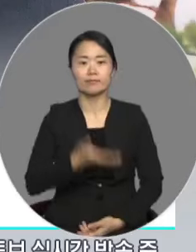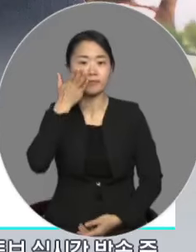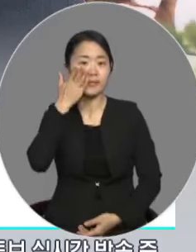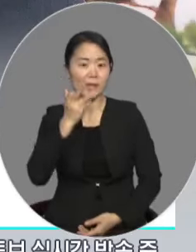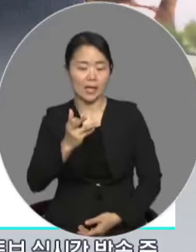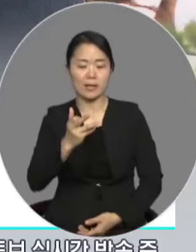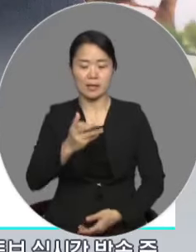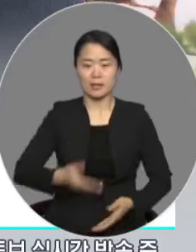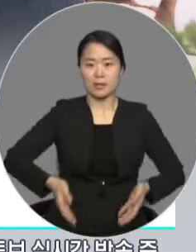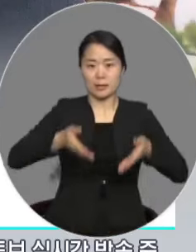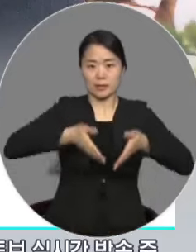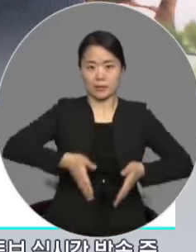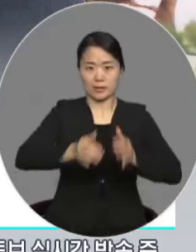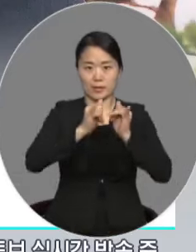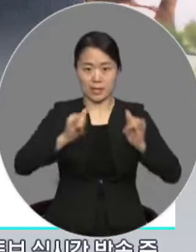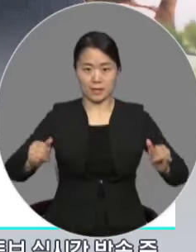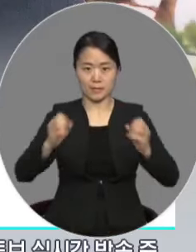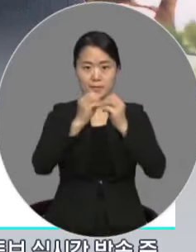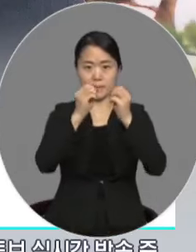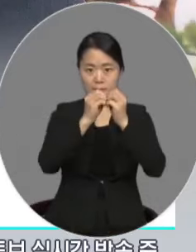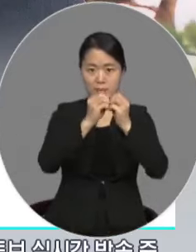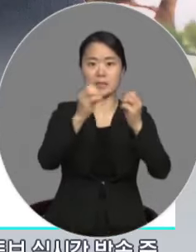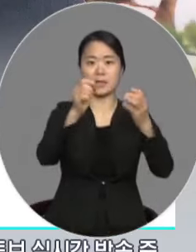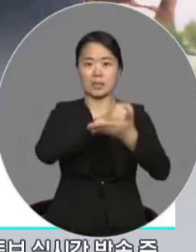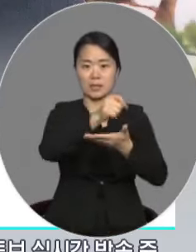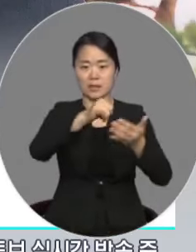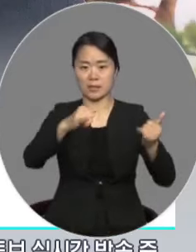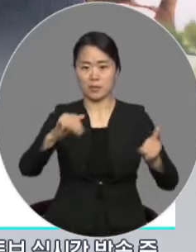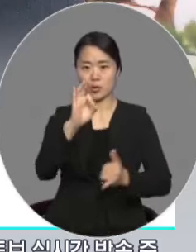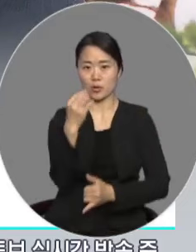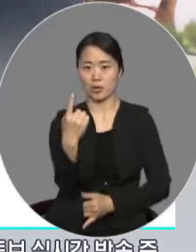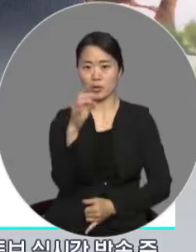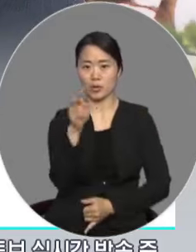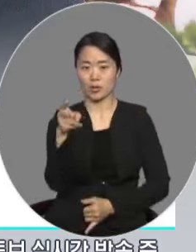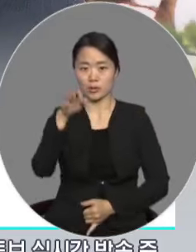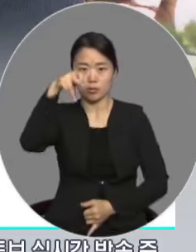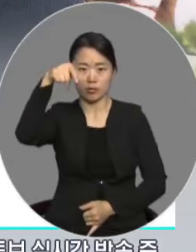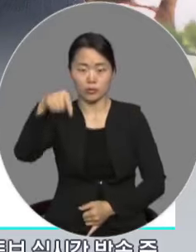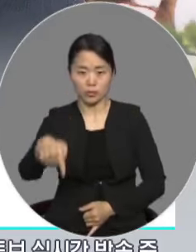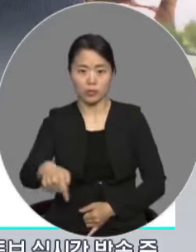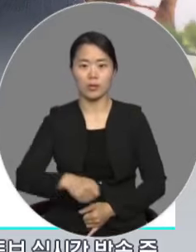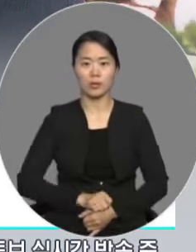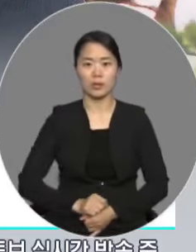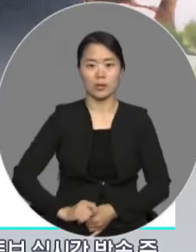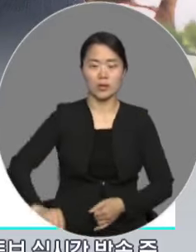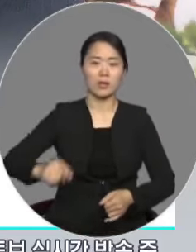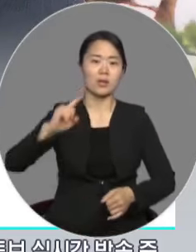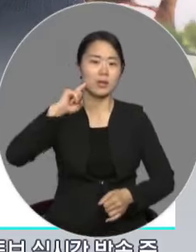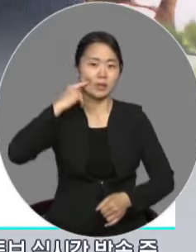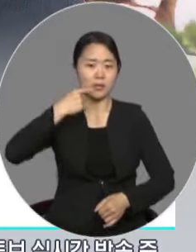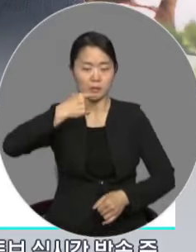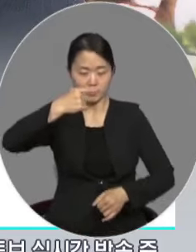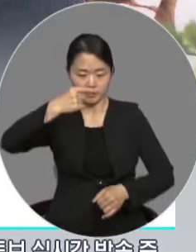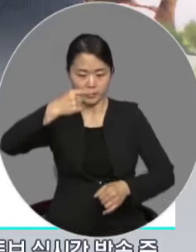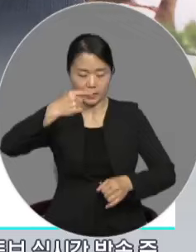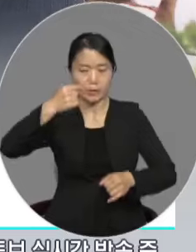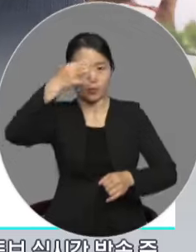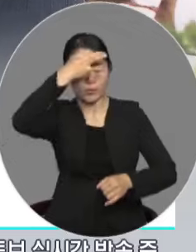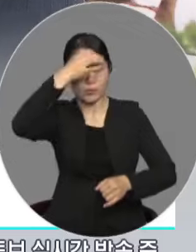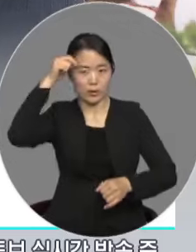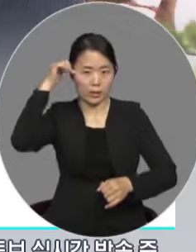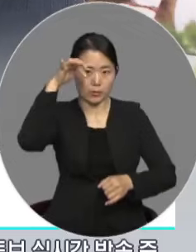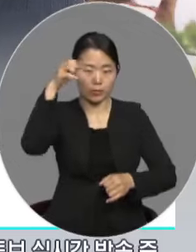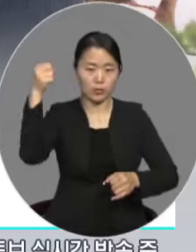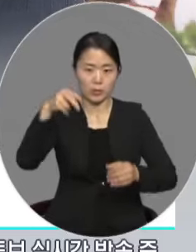울산 출신 단편 소설가 오영수 작가의 예술혼을 기리고 문학인들의 창작열을 북돋기 위해 오영수 문학상이